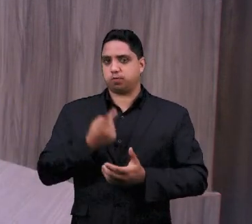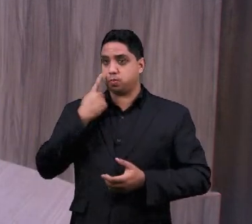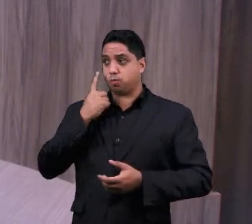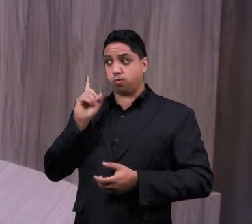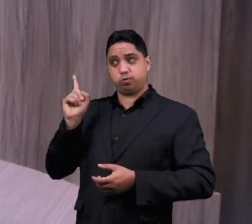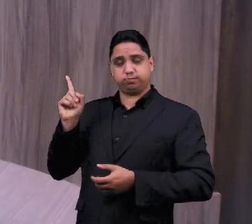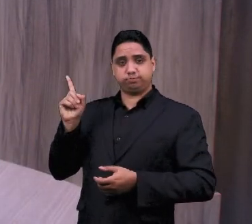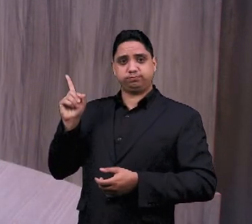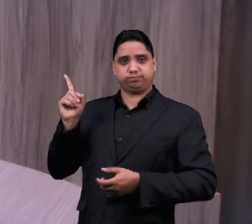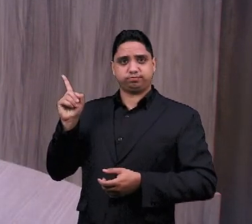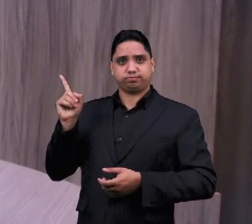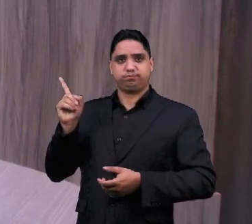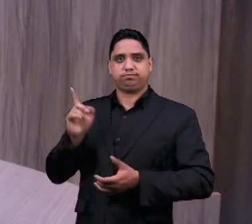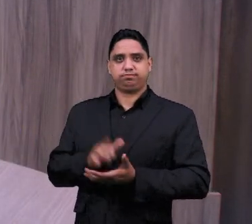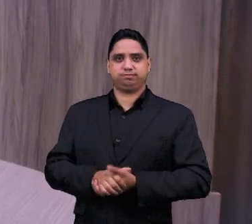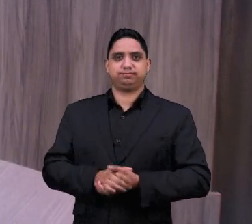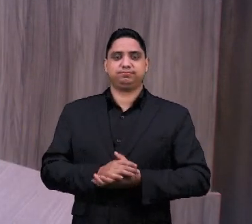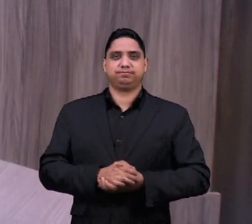comment ça va faire.